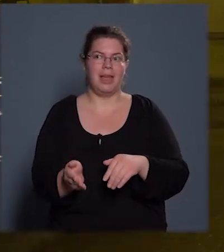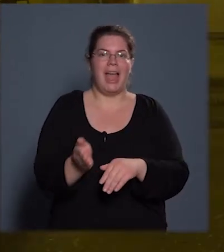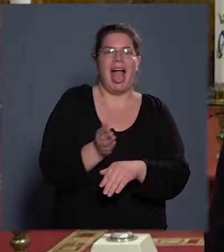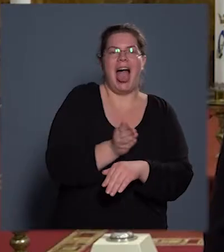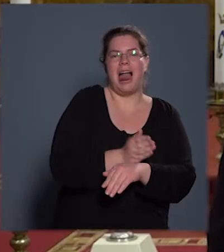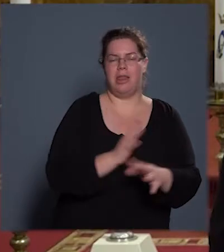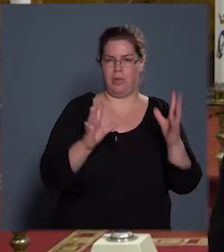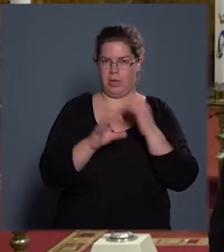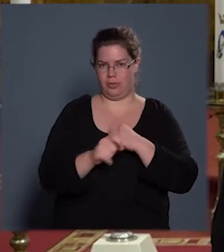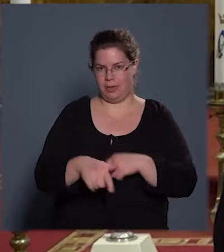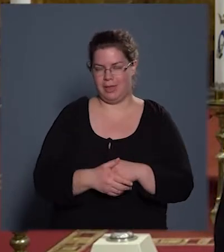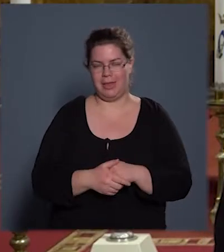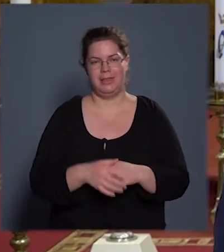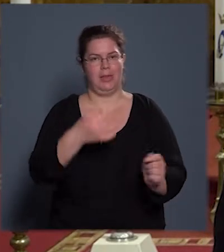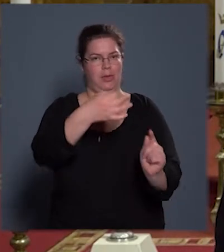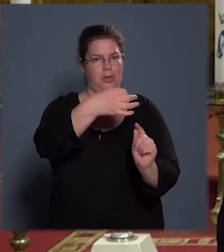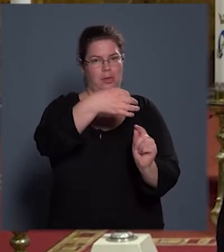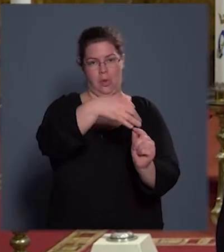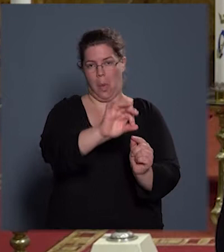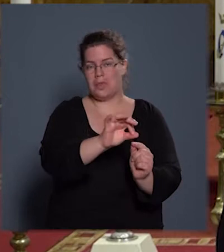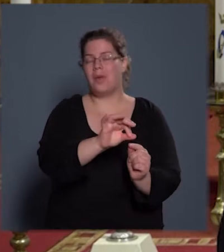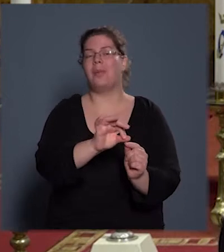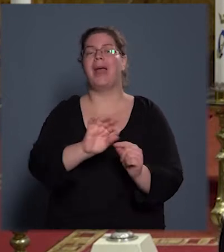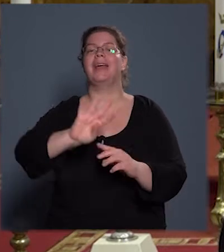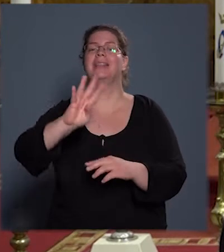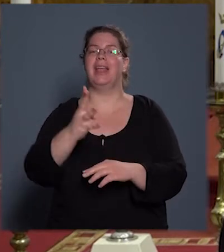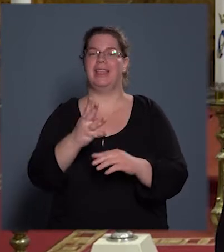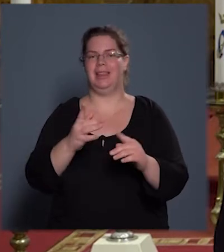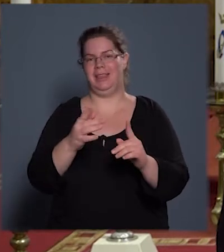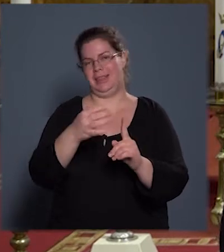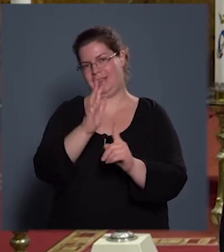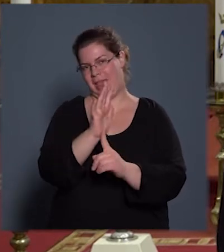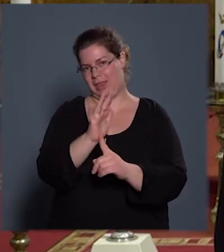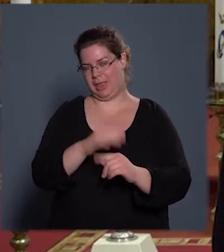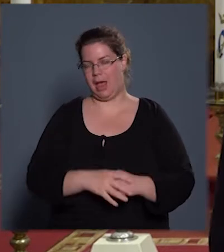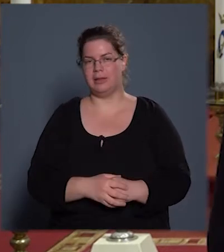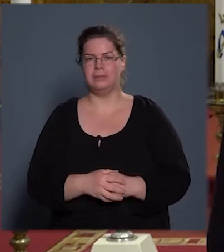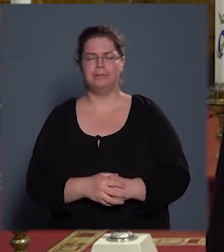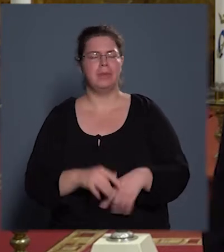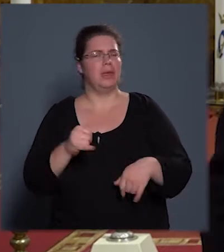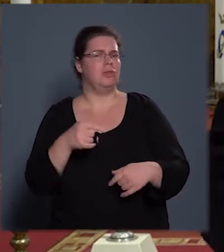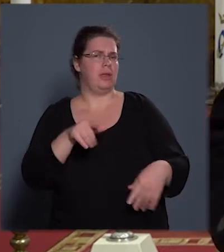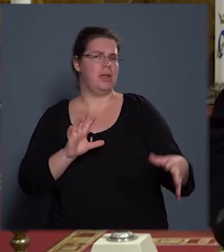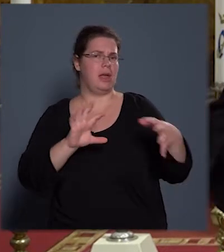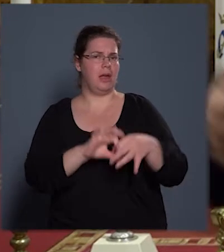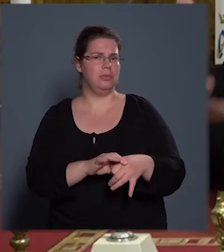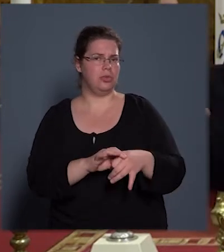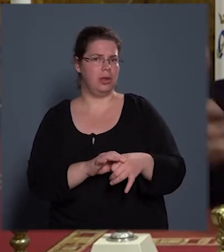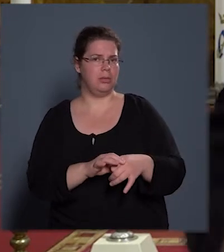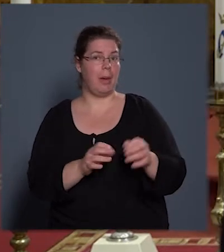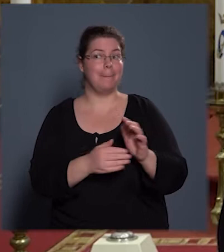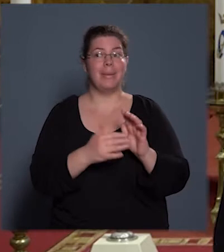előestéjén. Gyújtjuk meg a negyedik gyertyát. És ezzel kapcsolatban ugye még